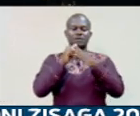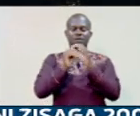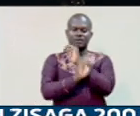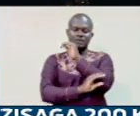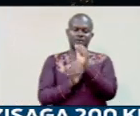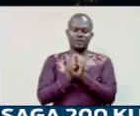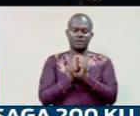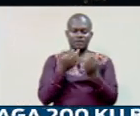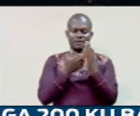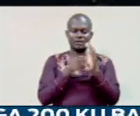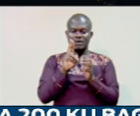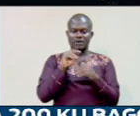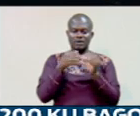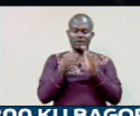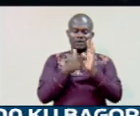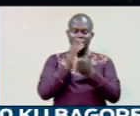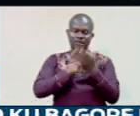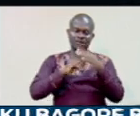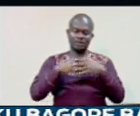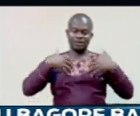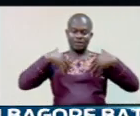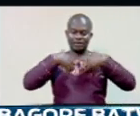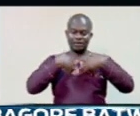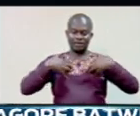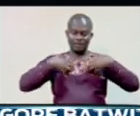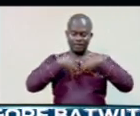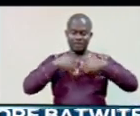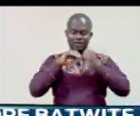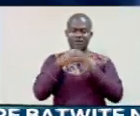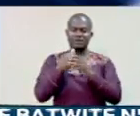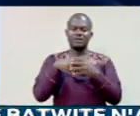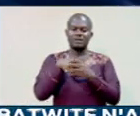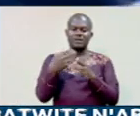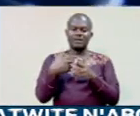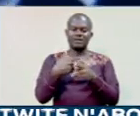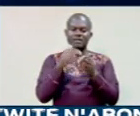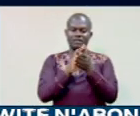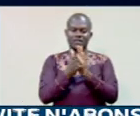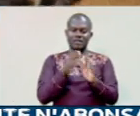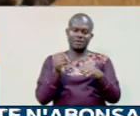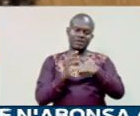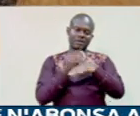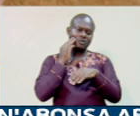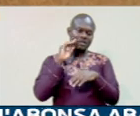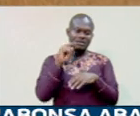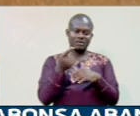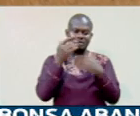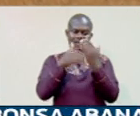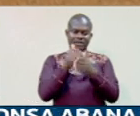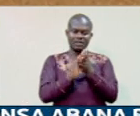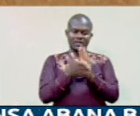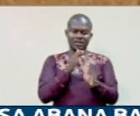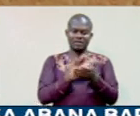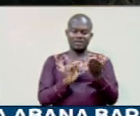Raporo y'umuryango w'abibumbye igaragaza ko zimwe mu nyamaswa n'ibimera bigize urusobe rw'ibinyabuzima biri marembera, naho ibisaga miliyoni imwe byamaze kuzima